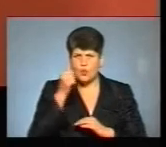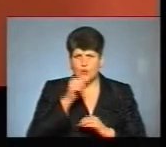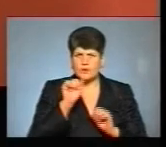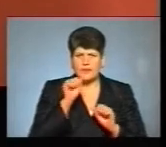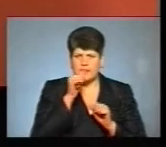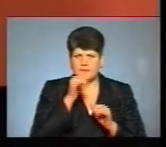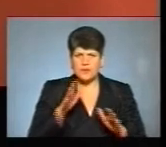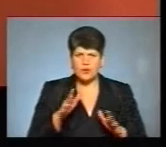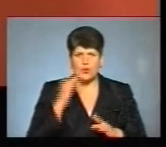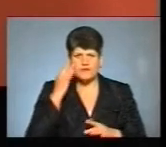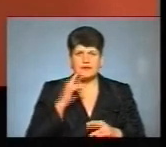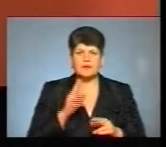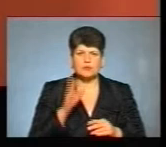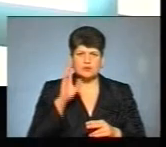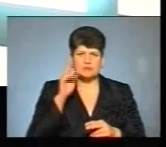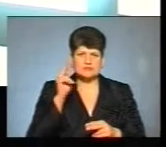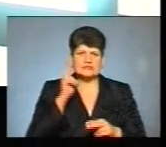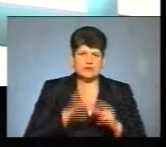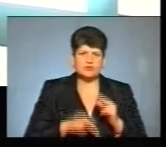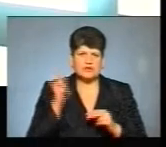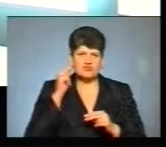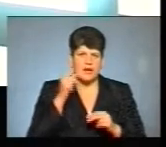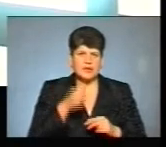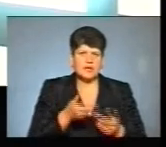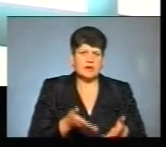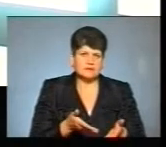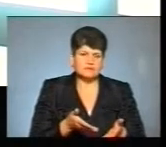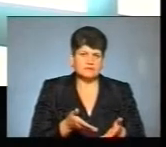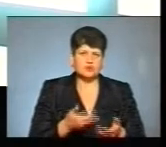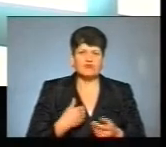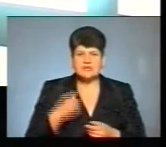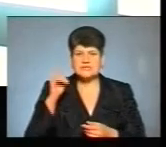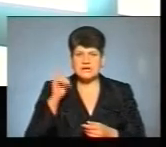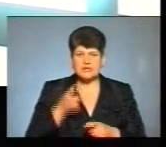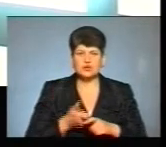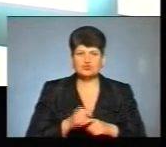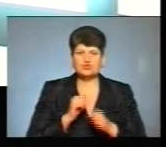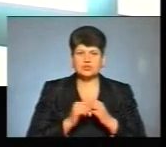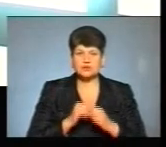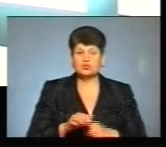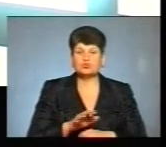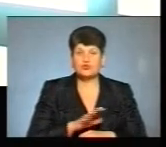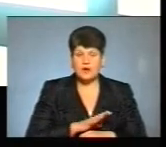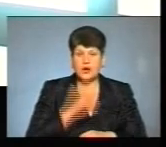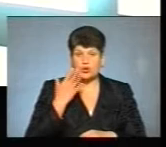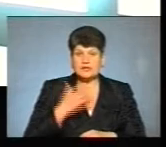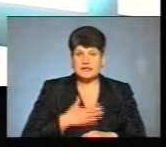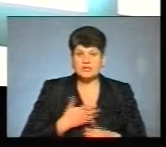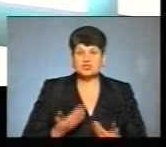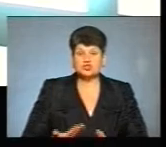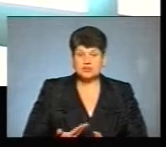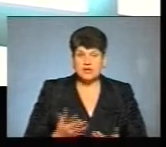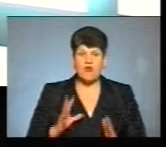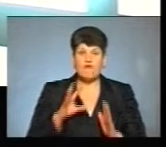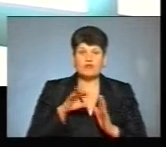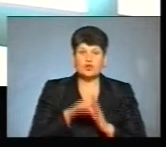як ми будемо закінчувати цей навчальний рік? Ну, ви знаєте, напевно, що дуже часто буває, коли наше життя так вносить